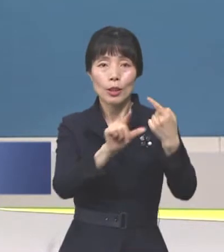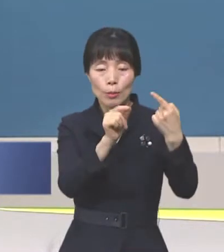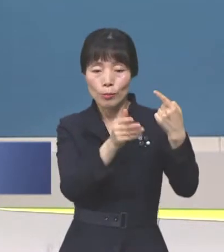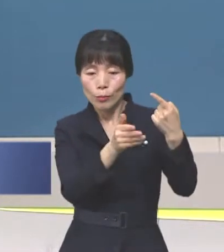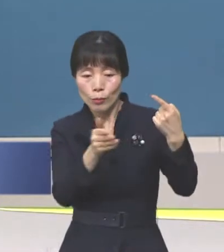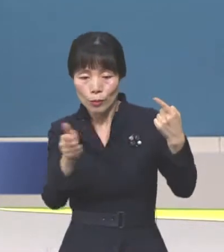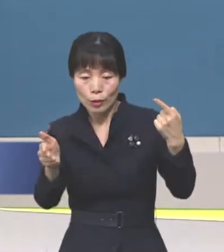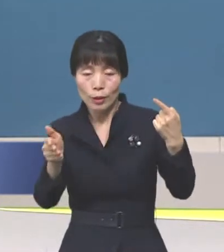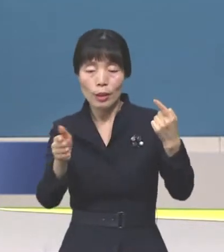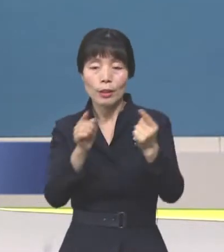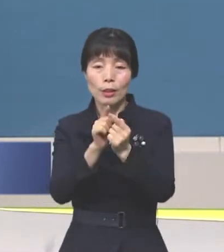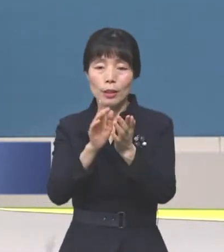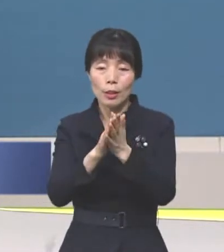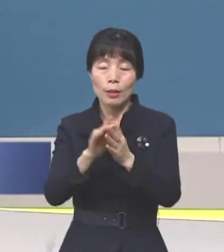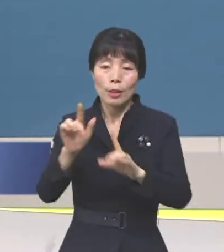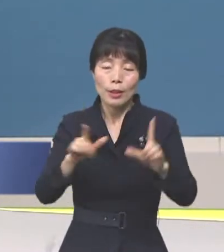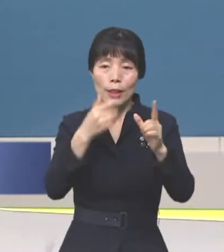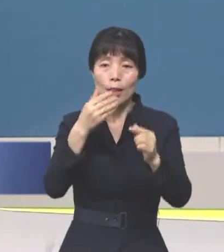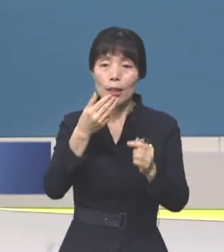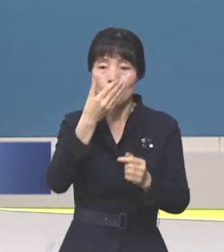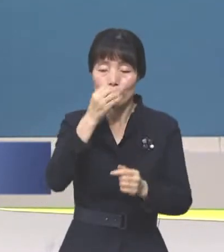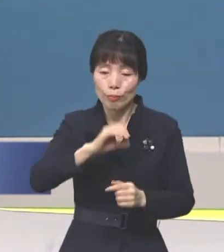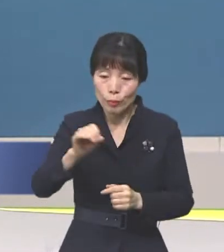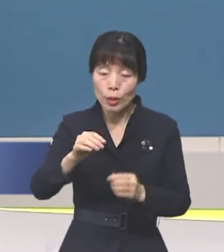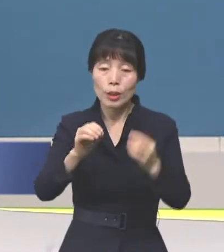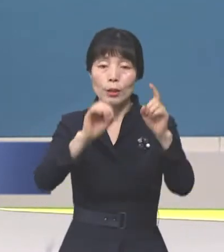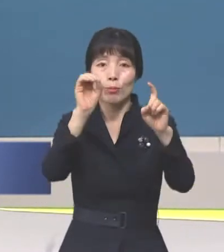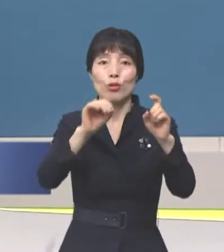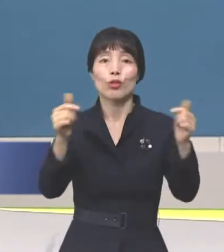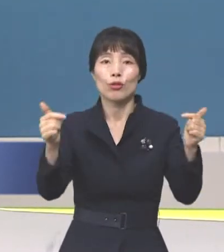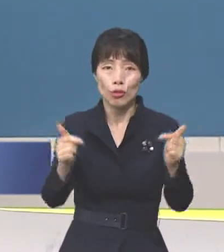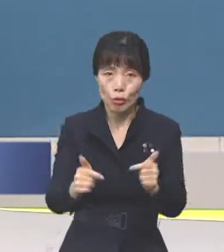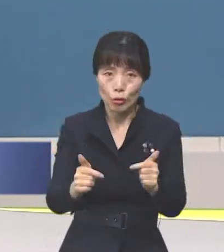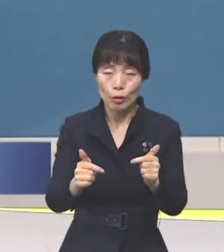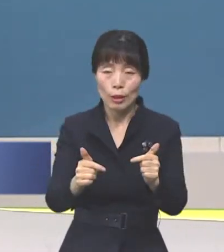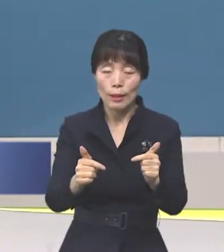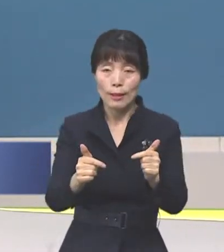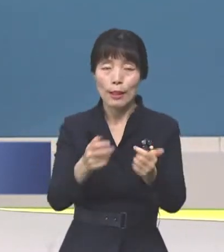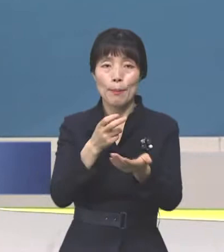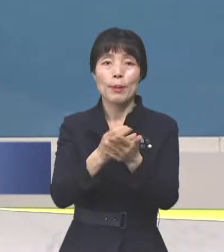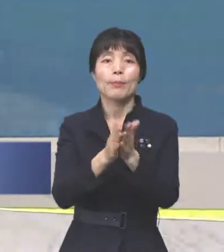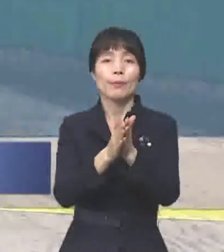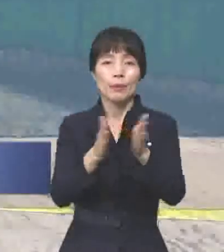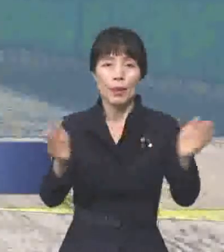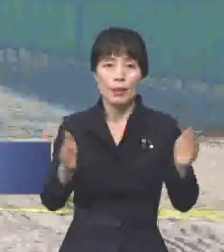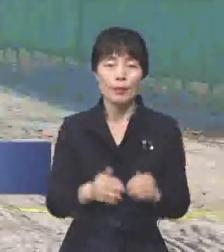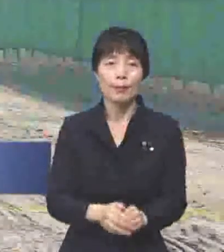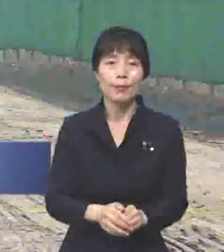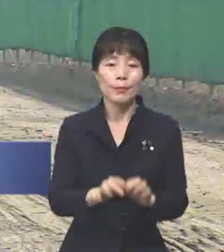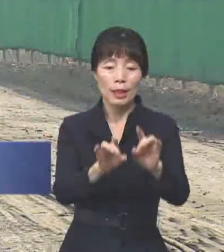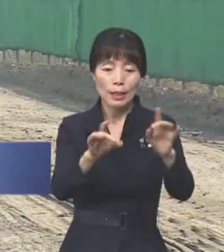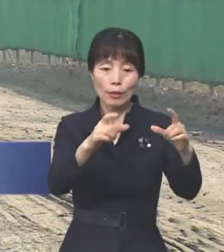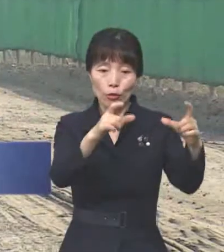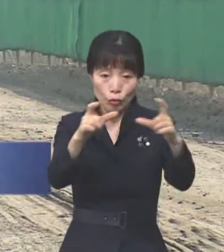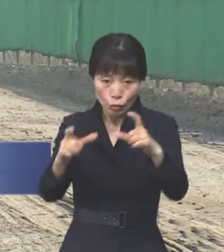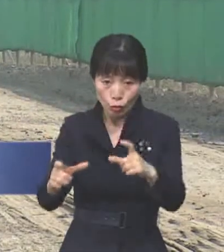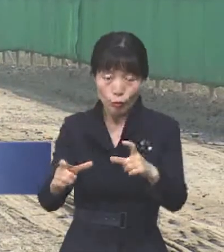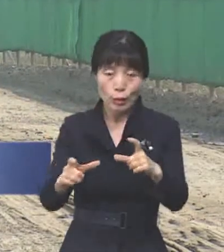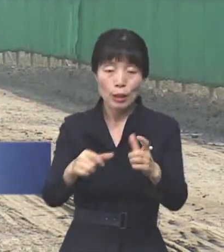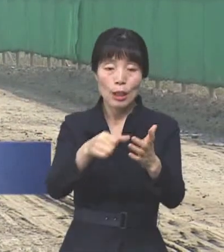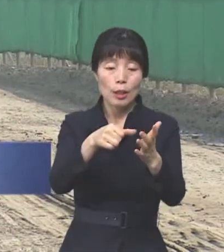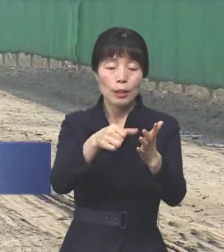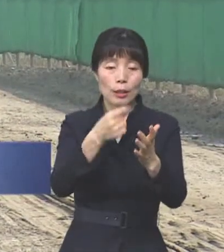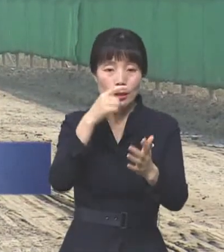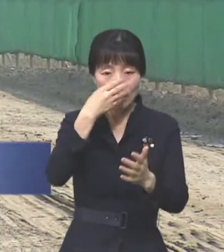1월부터는 직매립 생활 폐기물 10%를 감축하는 반입 총량제를 실시하는데요. 각 군구별 반입 총량을